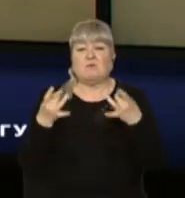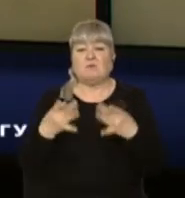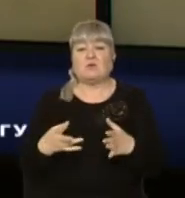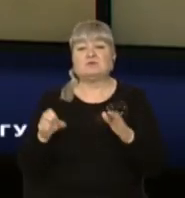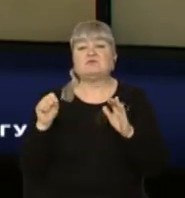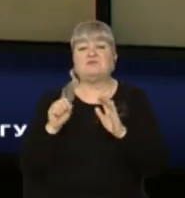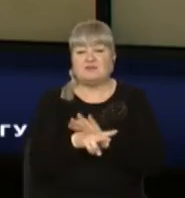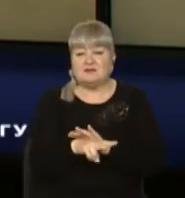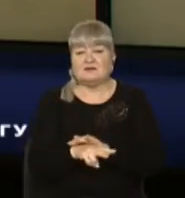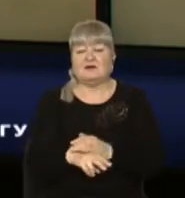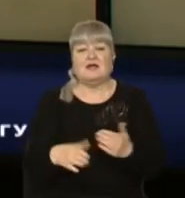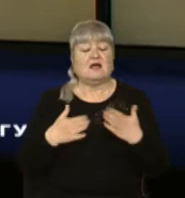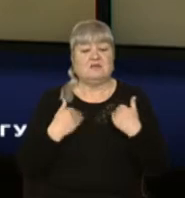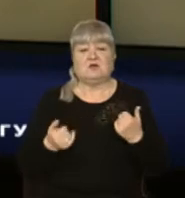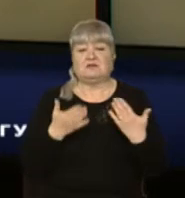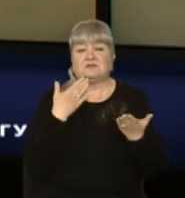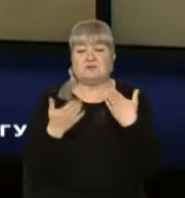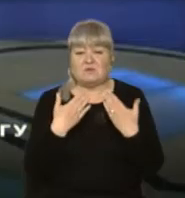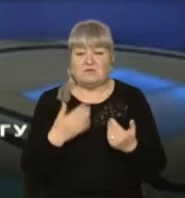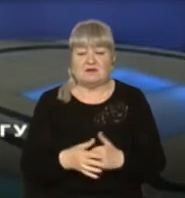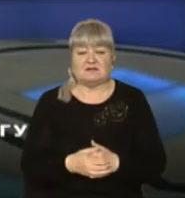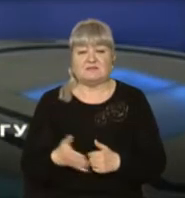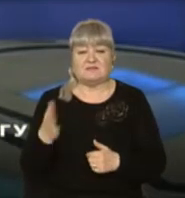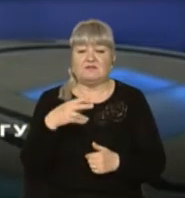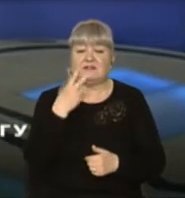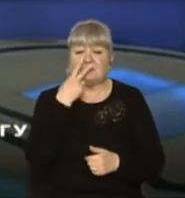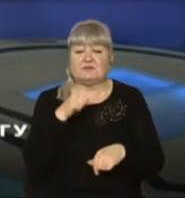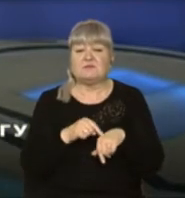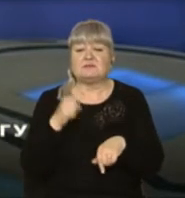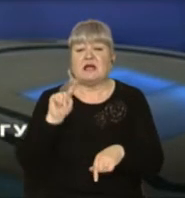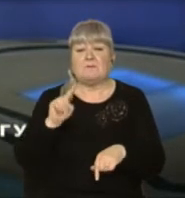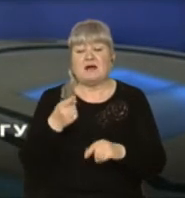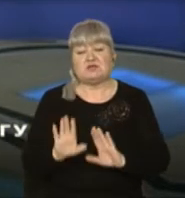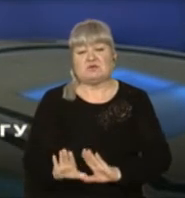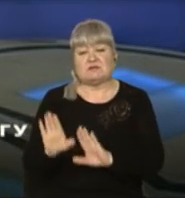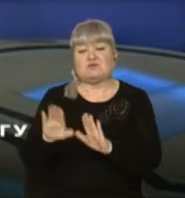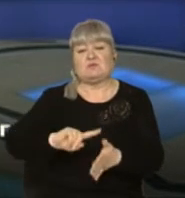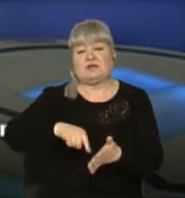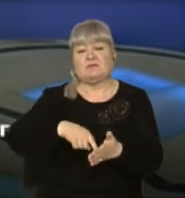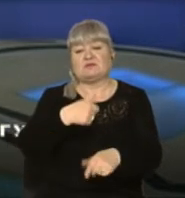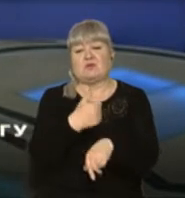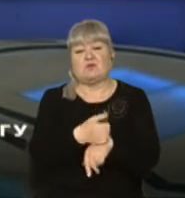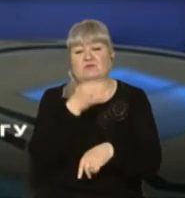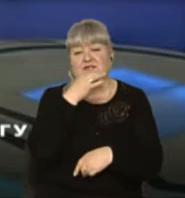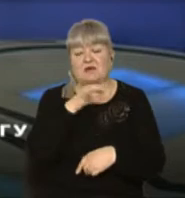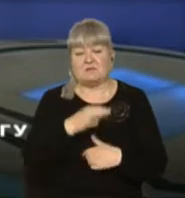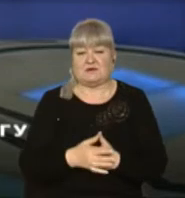втік від нас, не хотів спілкуватися. А давайте ми зараз подивимося реакцію першого заступника міського голови Самбра.